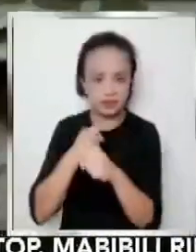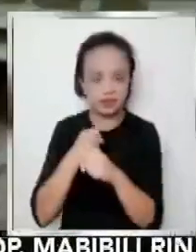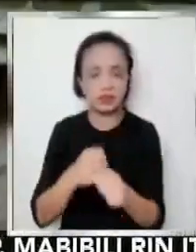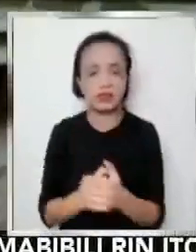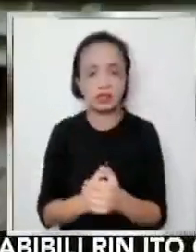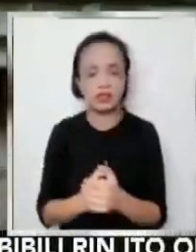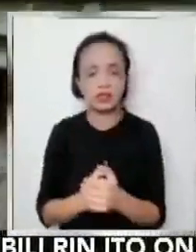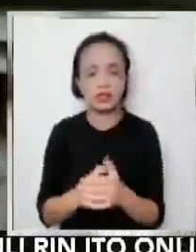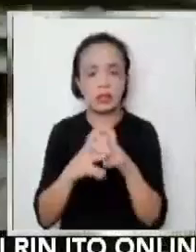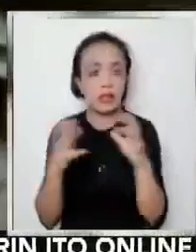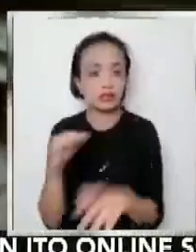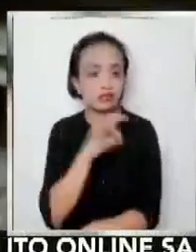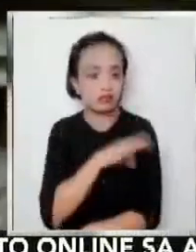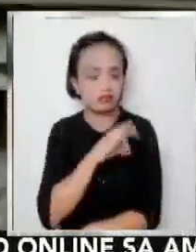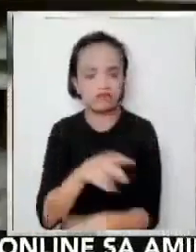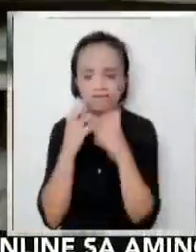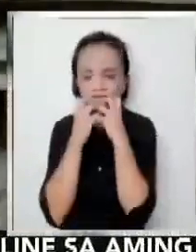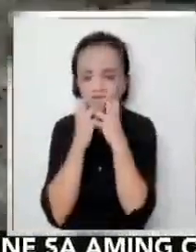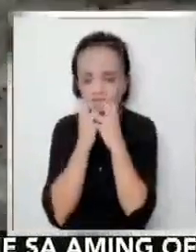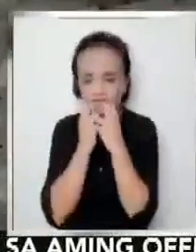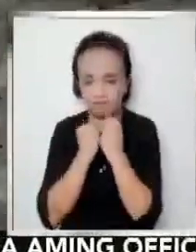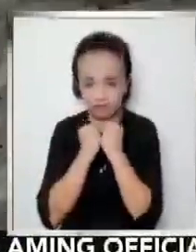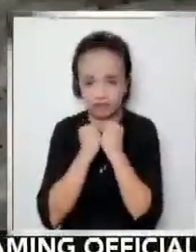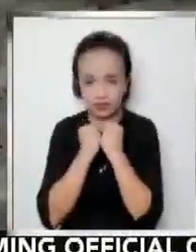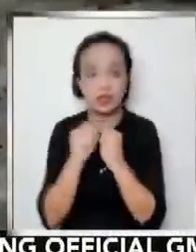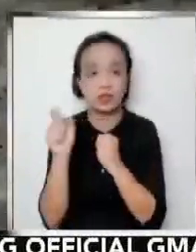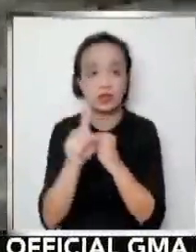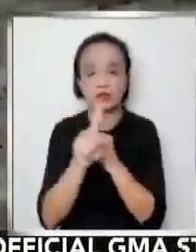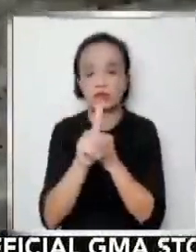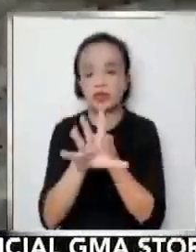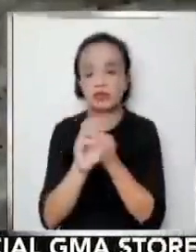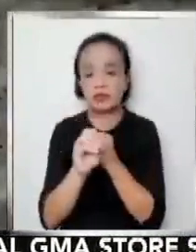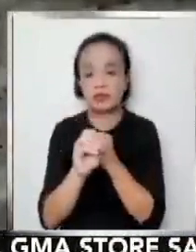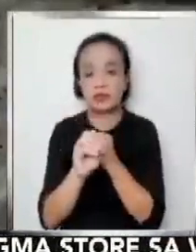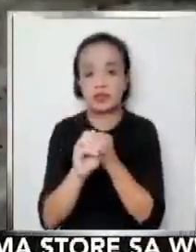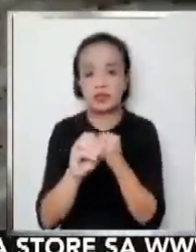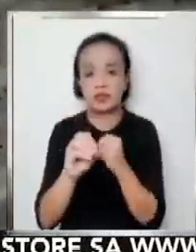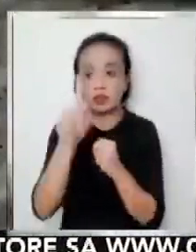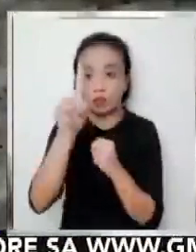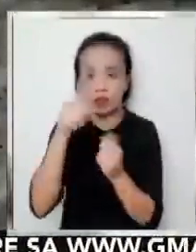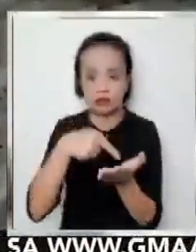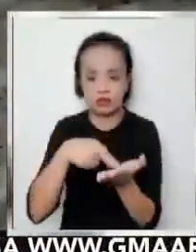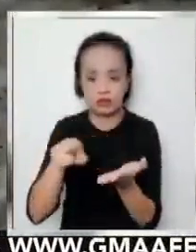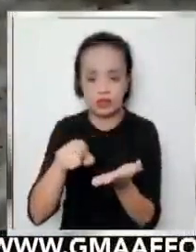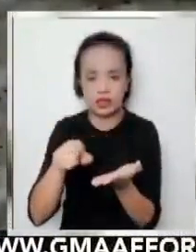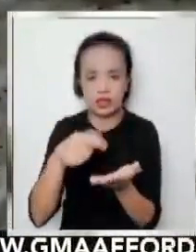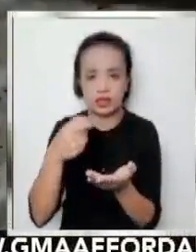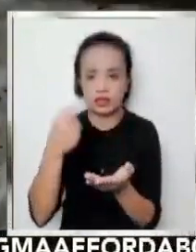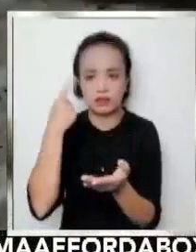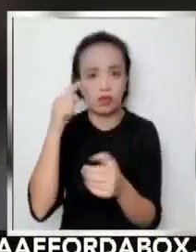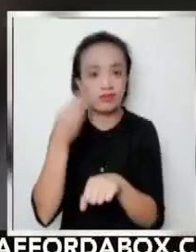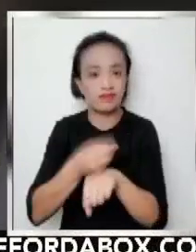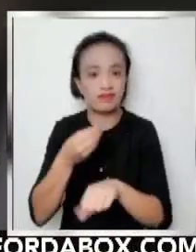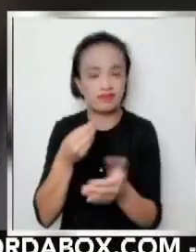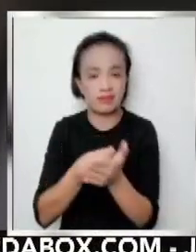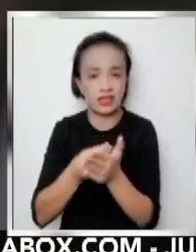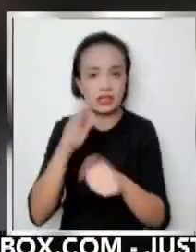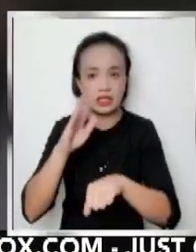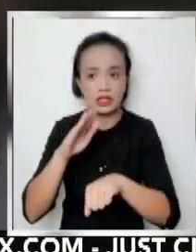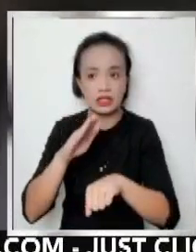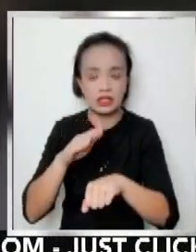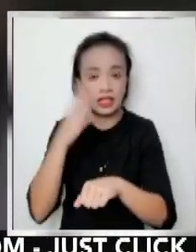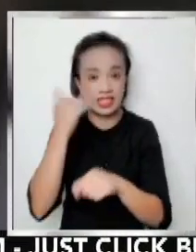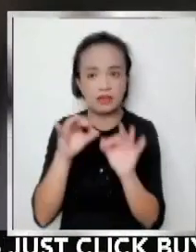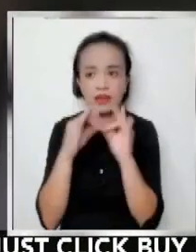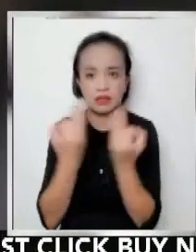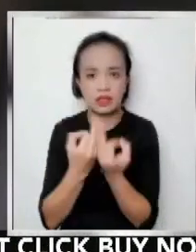na makatitipid ng halagang katumbas ng 150 pesos kada padala, lalo kung madalas na kailangan ng pamilya ang pera. Sa isa loob na isang